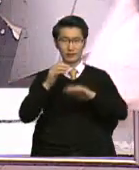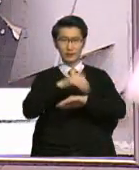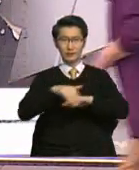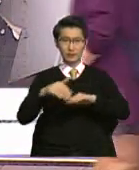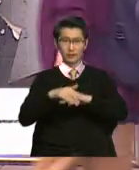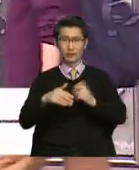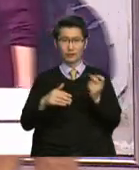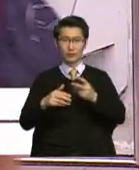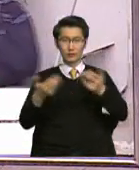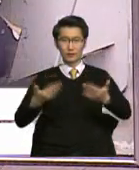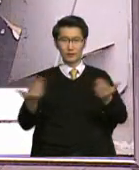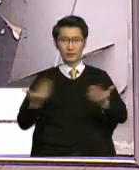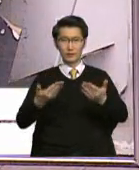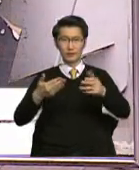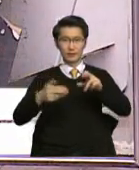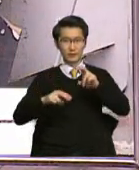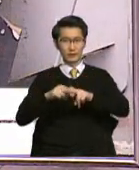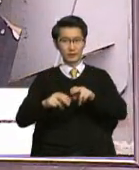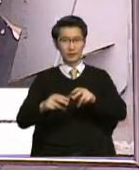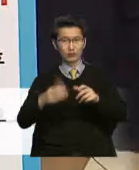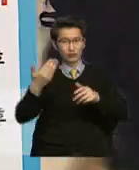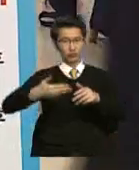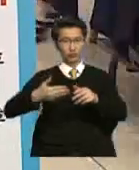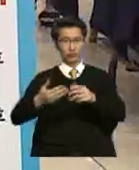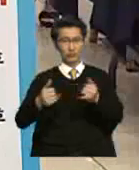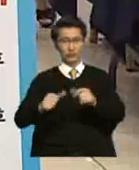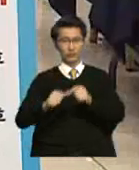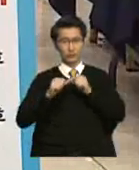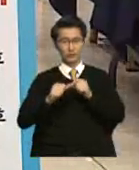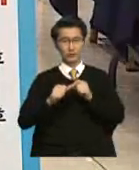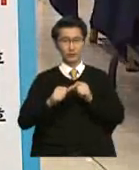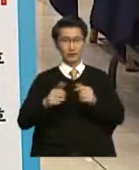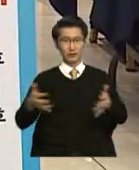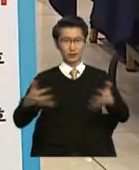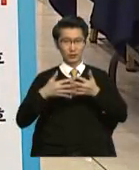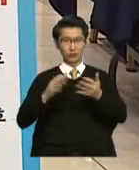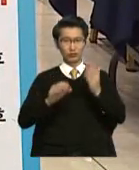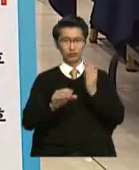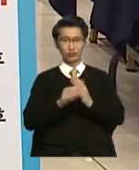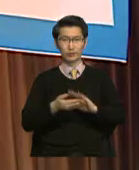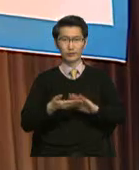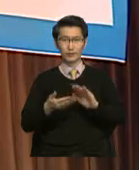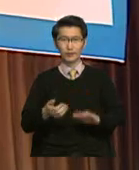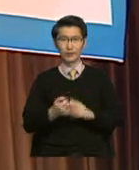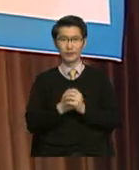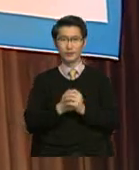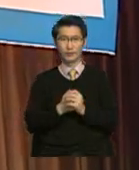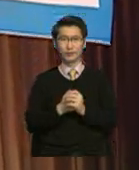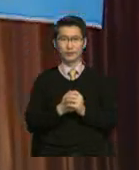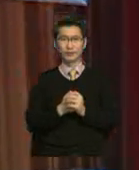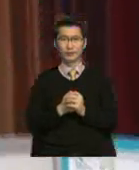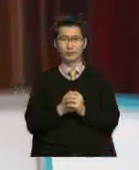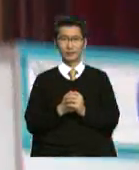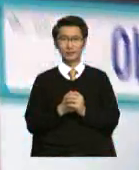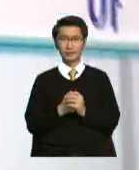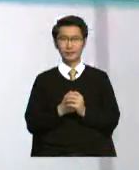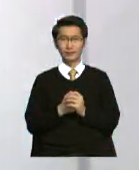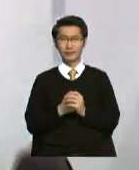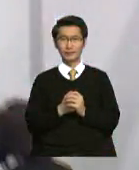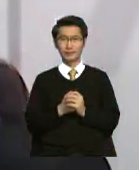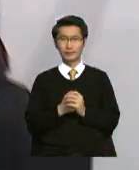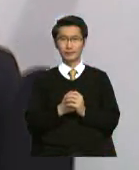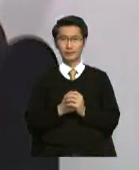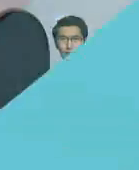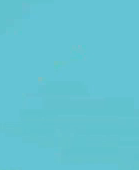역시 지역주민이 우선 채용될 수 있도록 기업과 협의를 진행하고 있다고 덮쳤습니다 딜 i've 설경이 케이블 tv